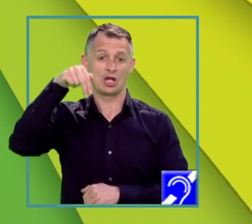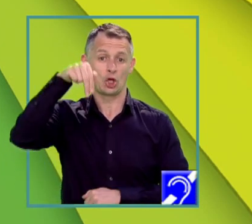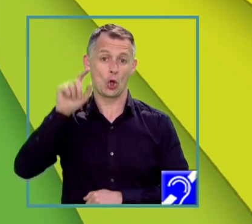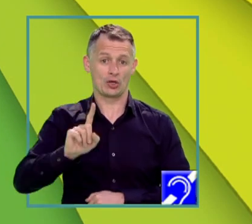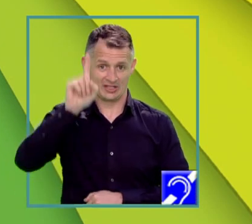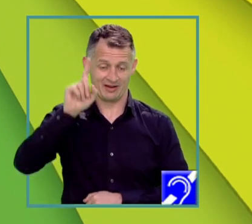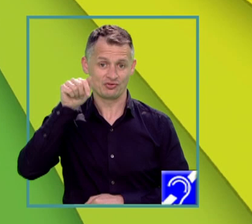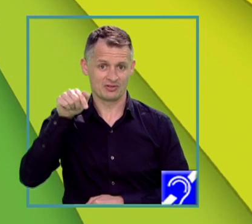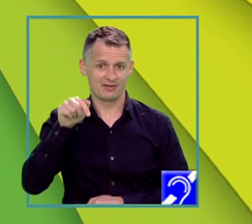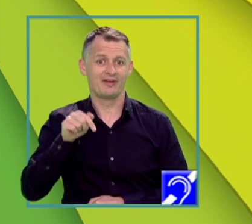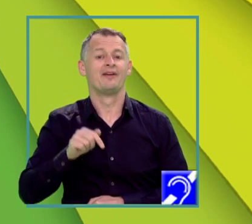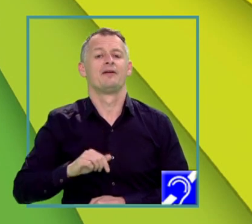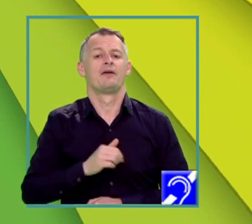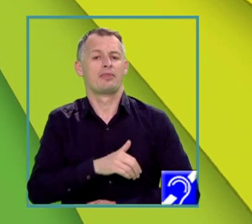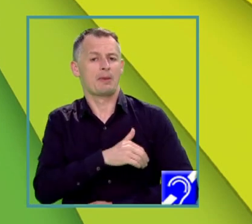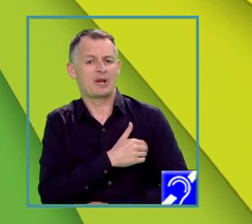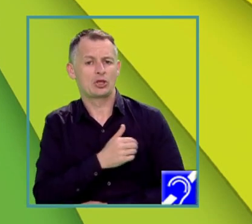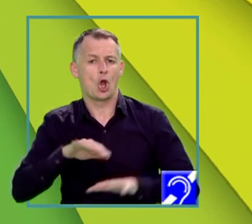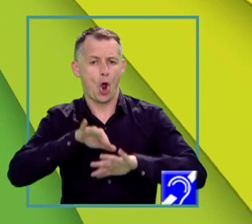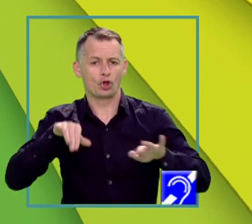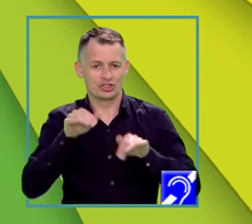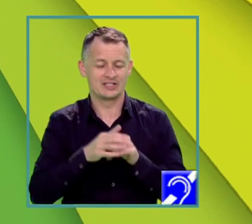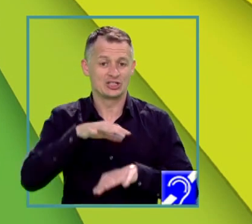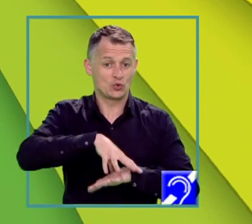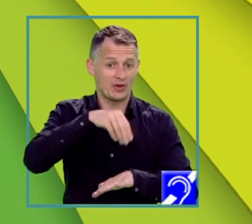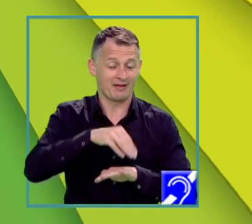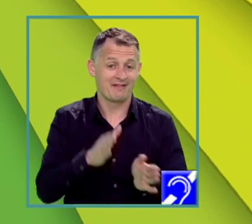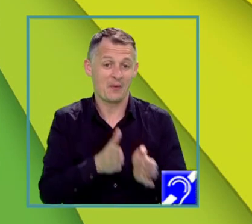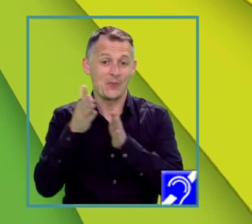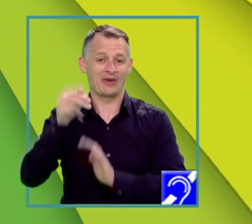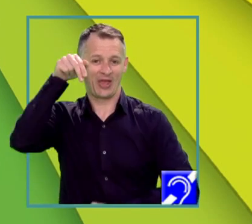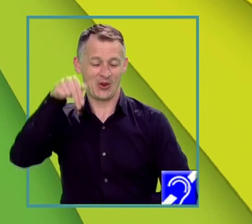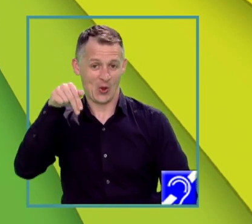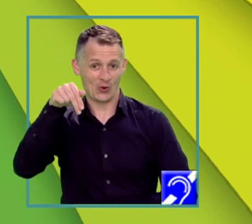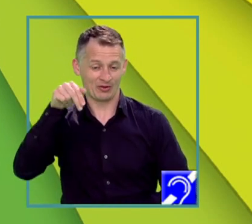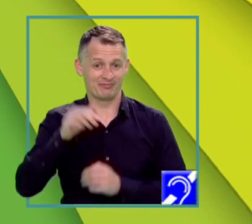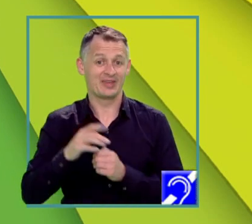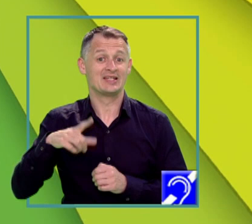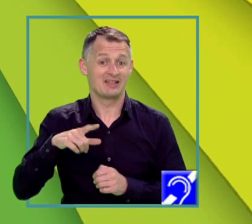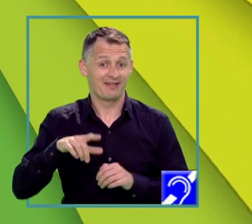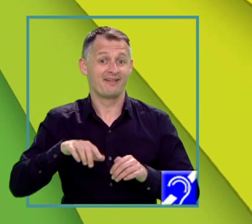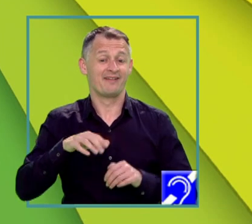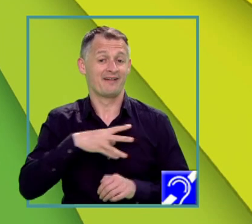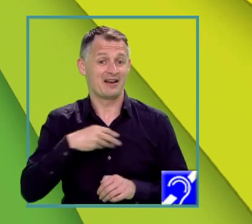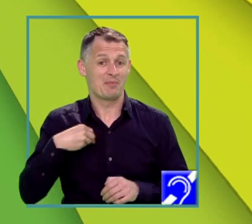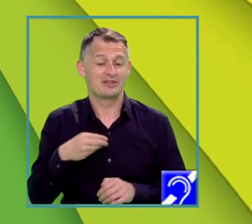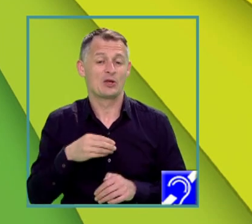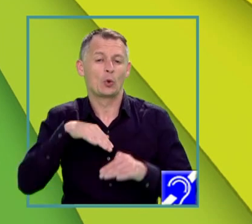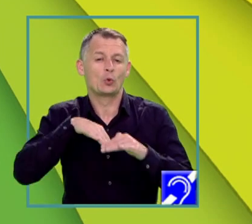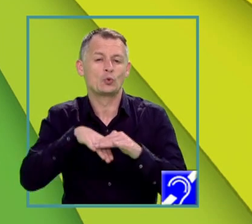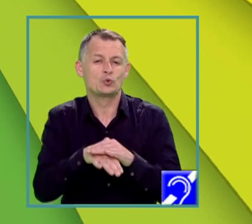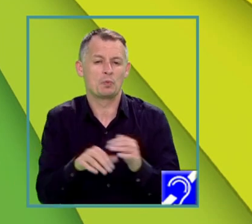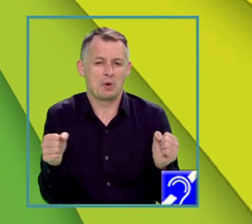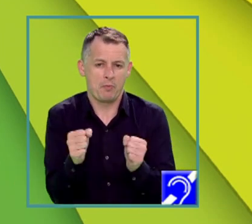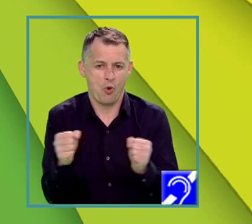este temperat oceanică iar Suedia atunci în partea nordică a acestuia se plimba Este sub polar În